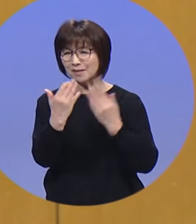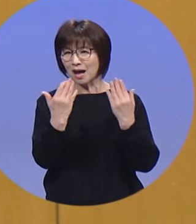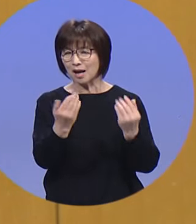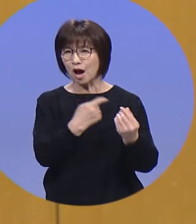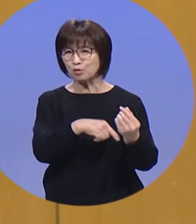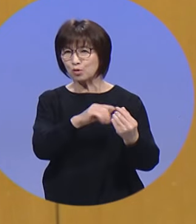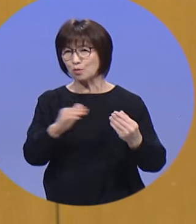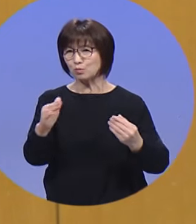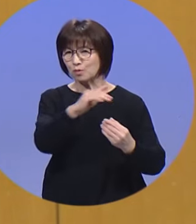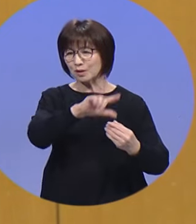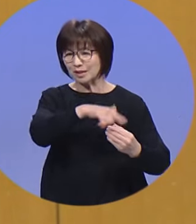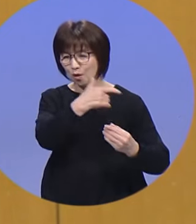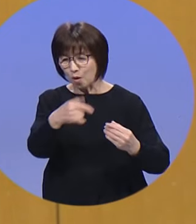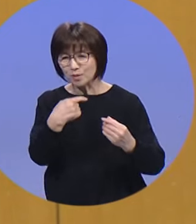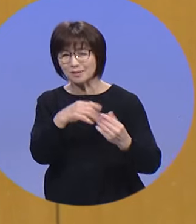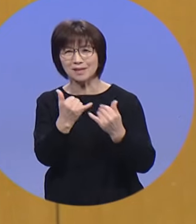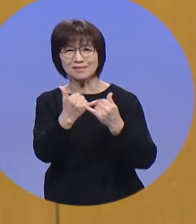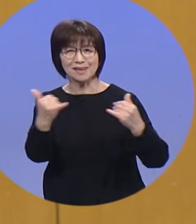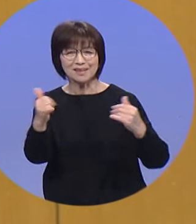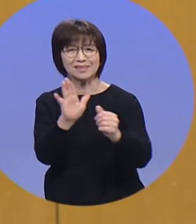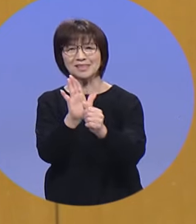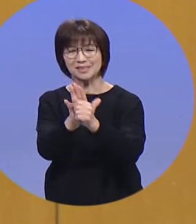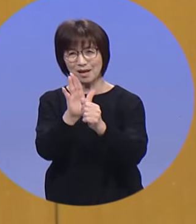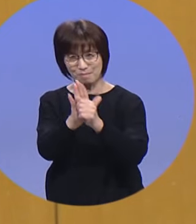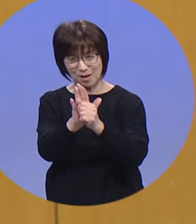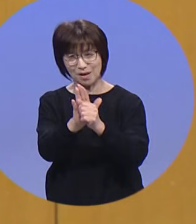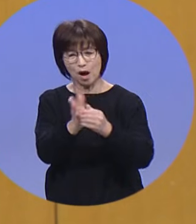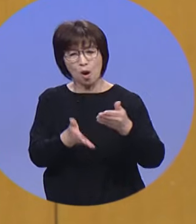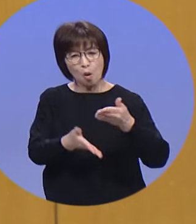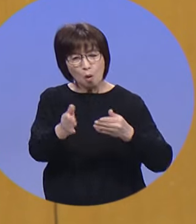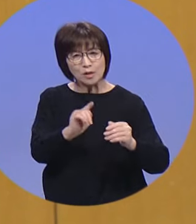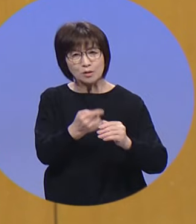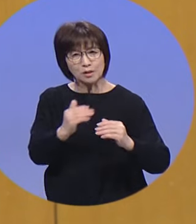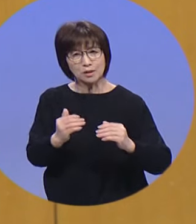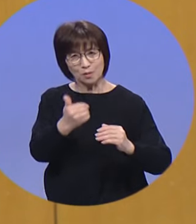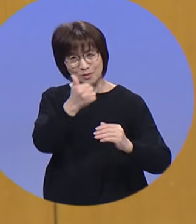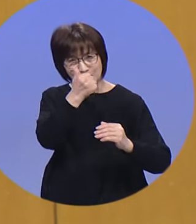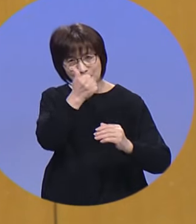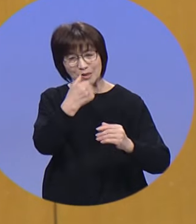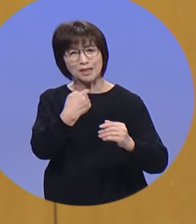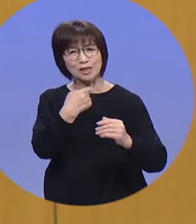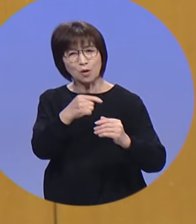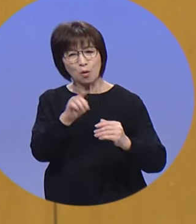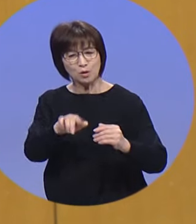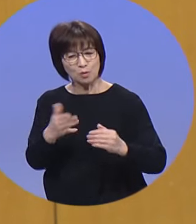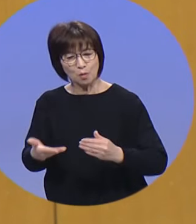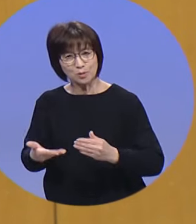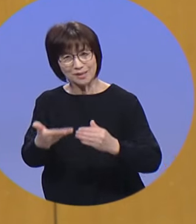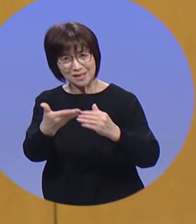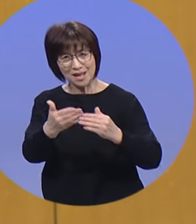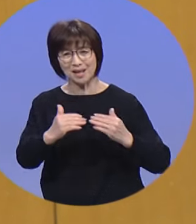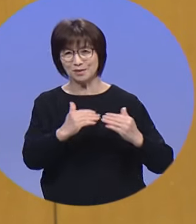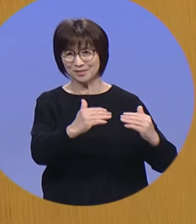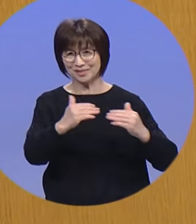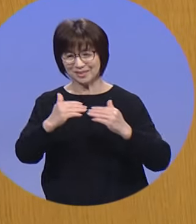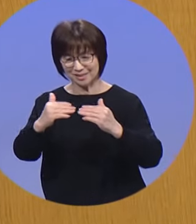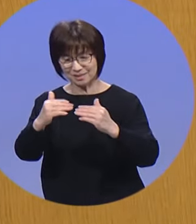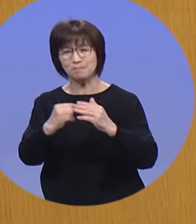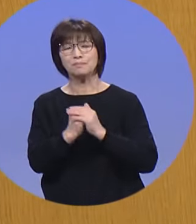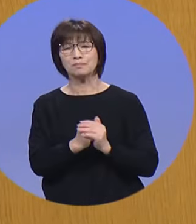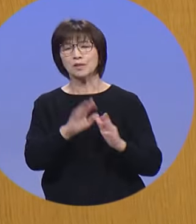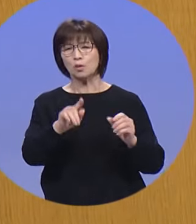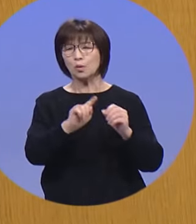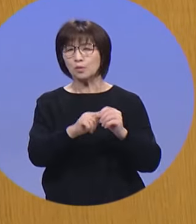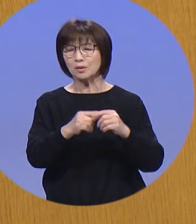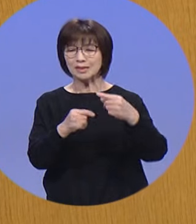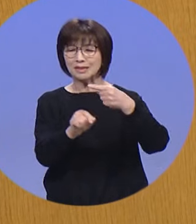向上や多忙な先生に対するサポート、保育の質の充実など、教育・子育て施策の推進、今